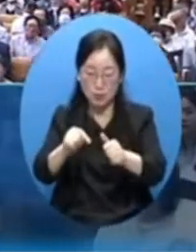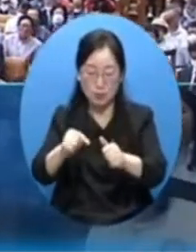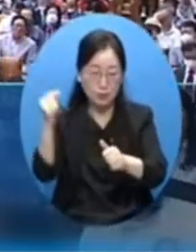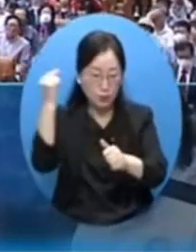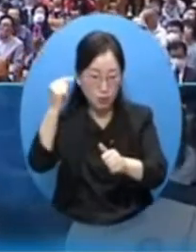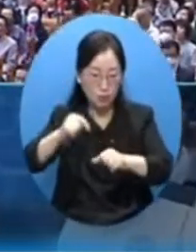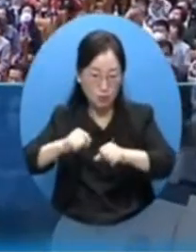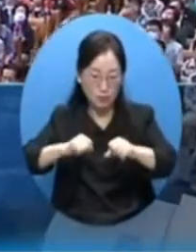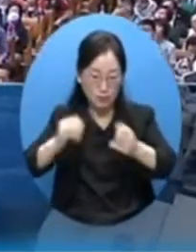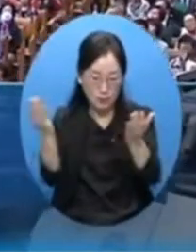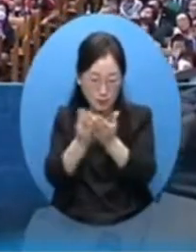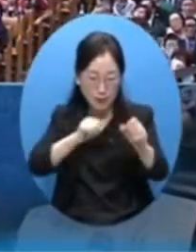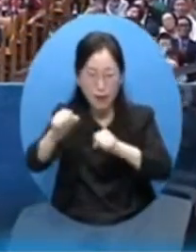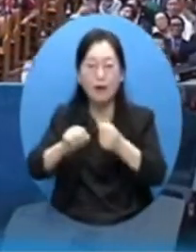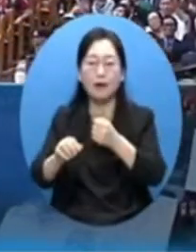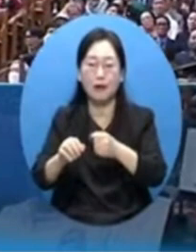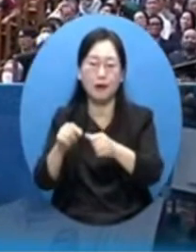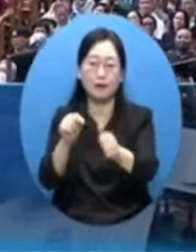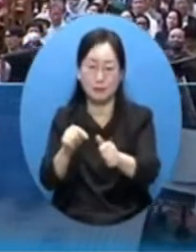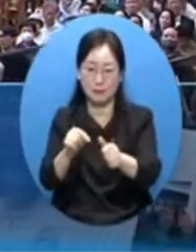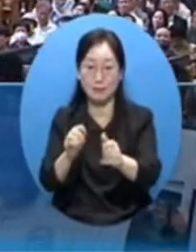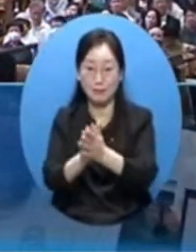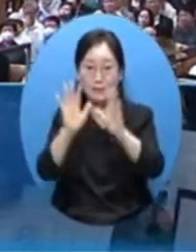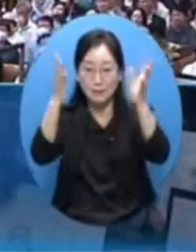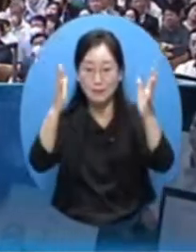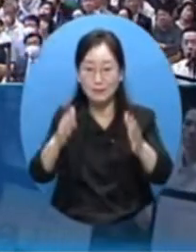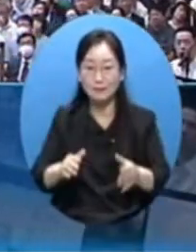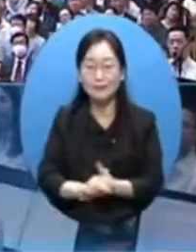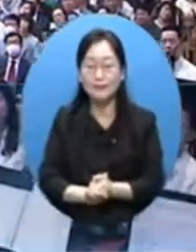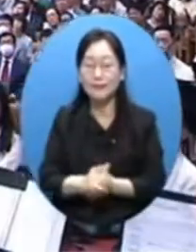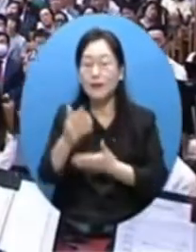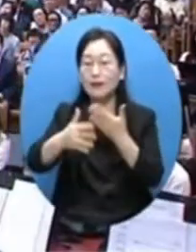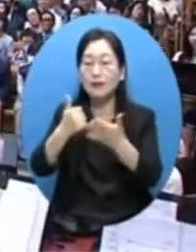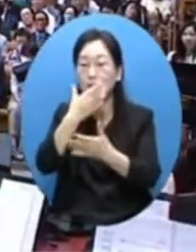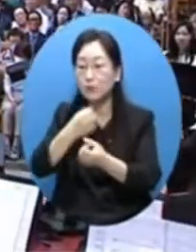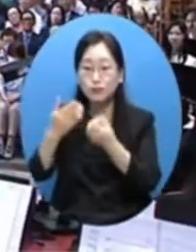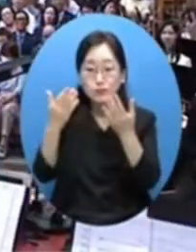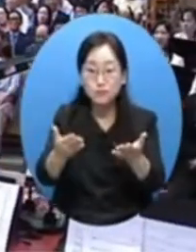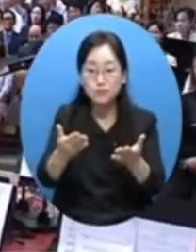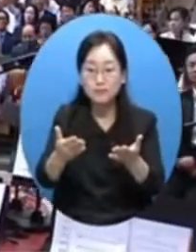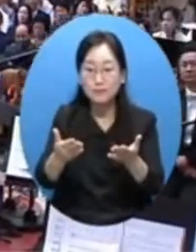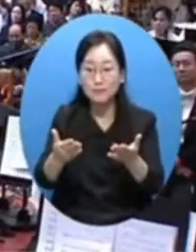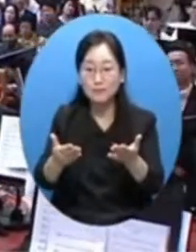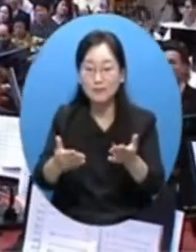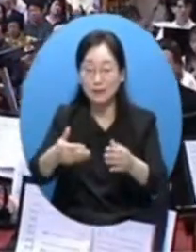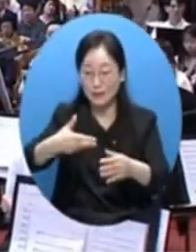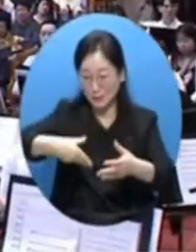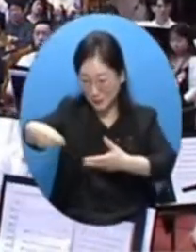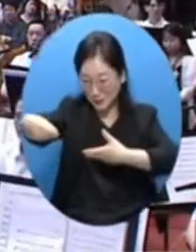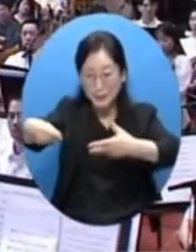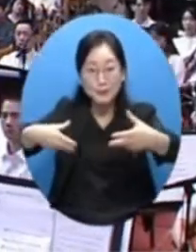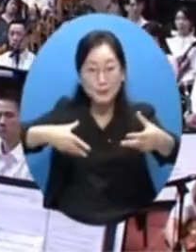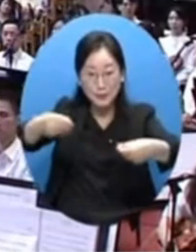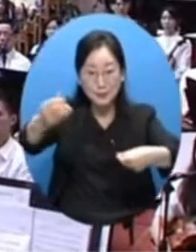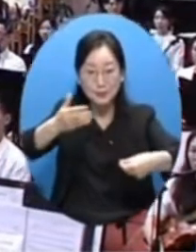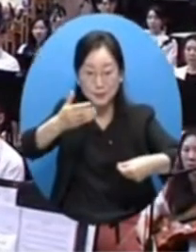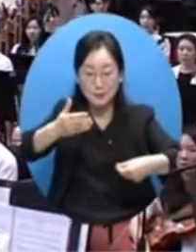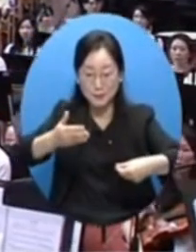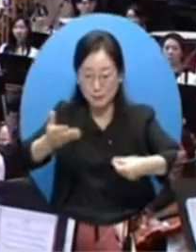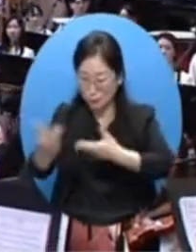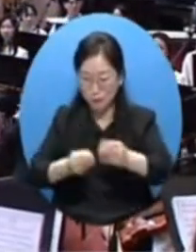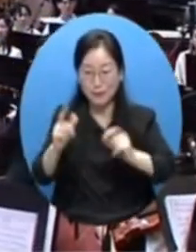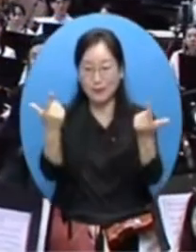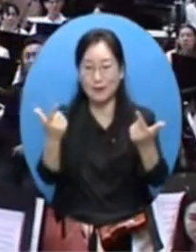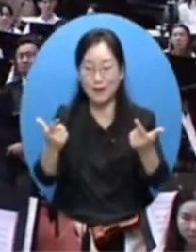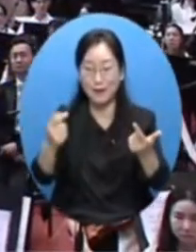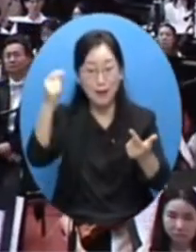행하며 할렐루야. 하나님께서 우리에게 복을 주시는데 남의 구워줄지라도 꾸지 아니하고